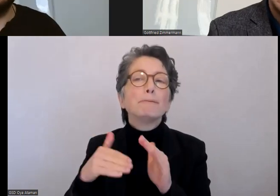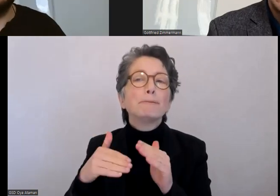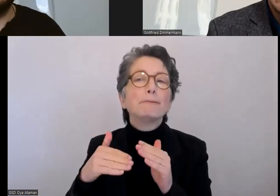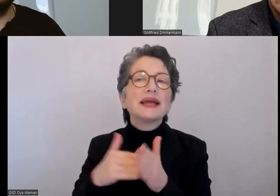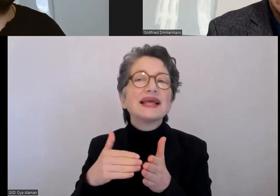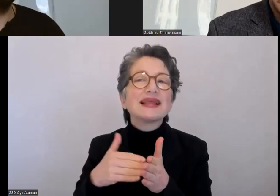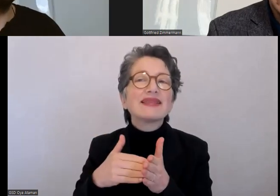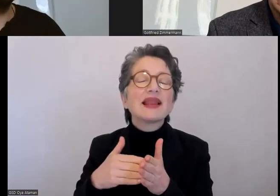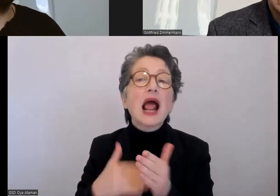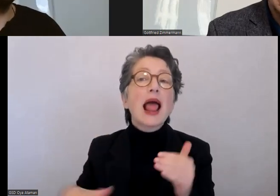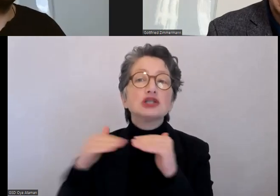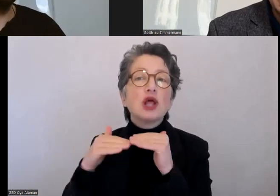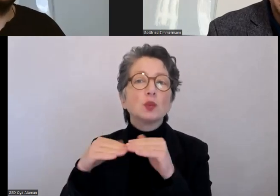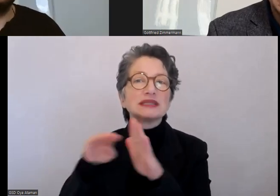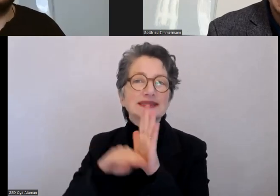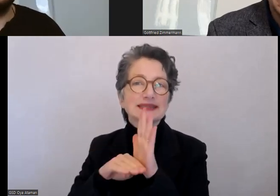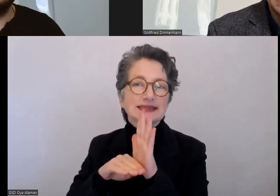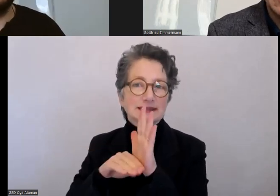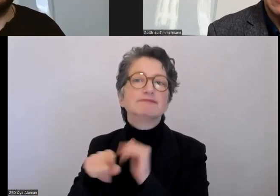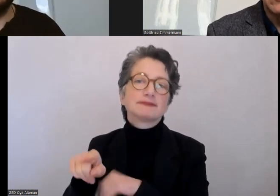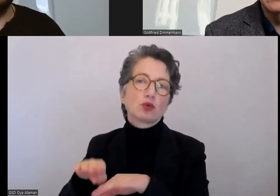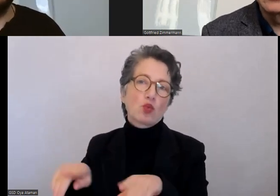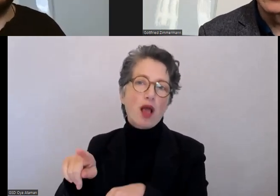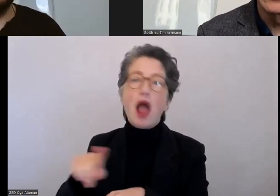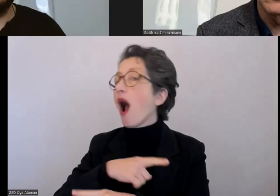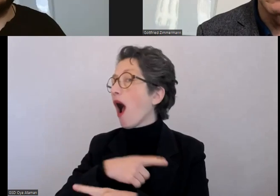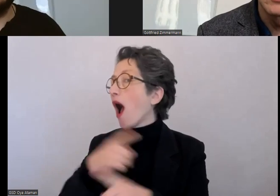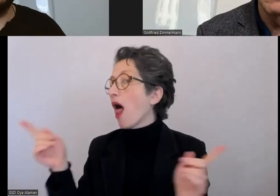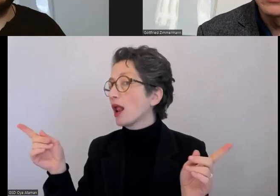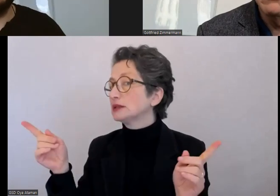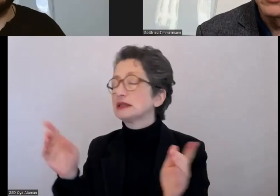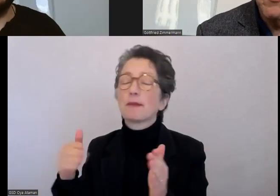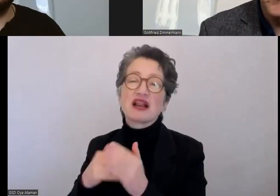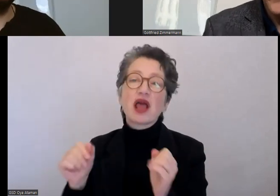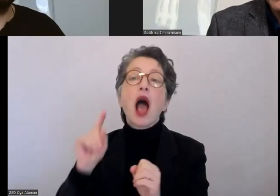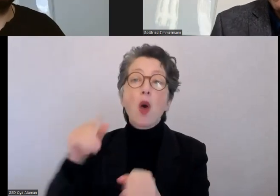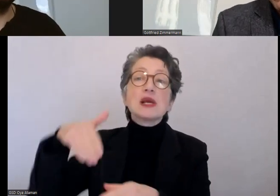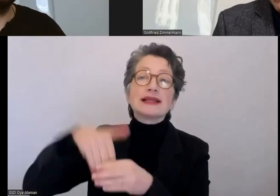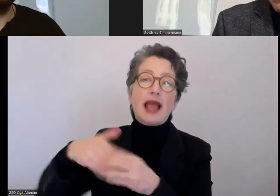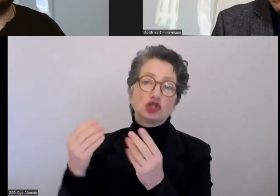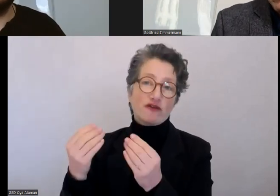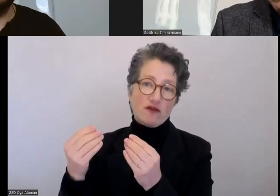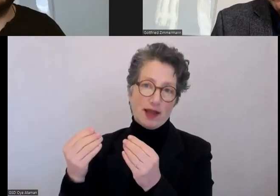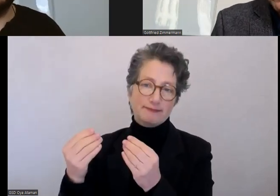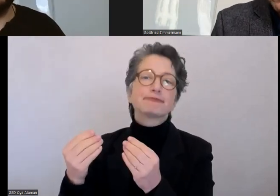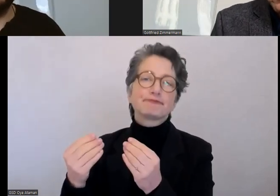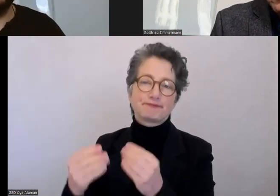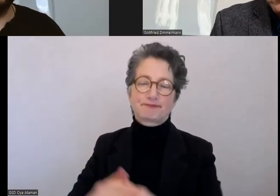Behindertengleichstellungsgesetz, dass eben alles barrierefrei ist, auch die interne Software, die verwendet wird.